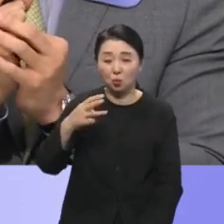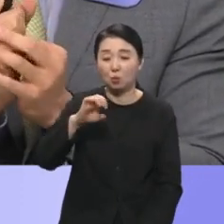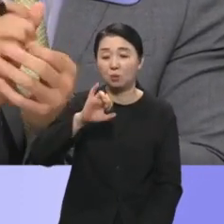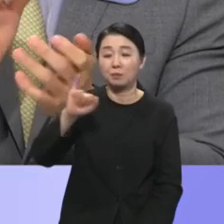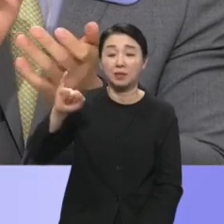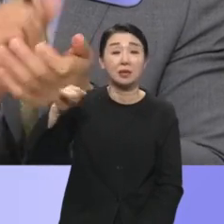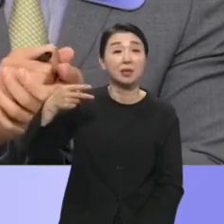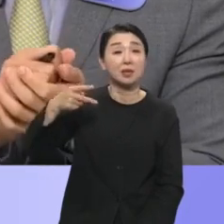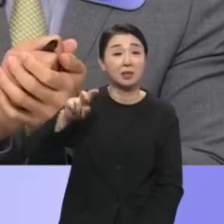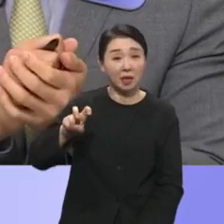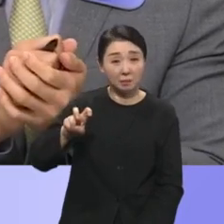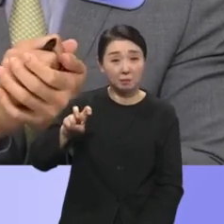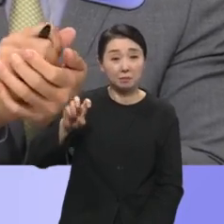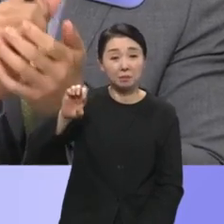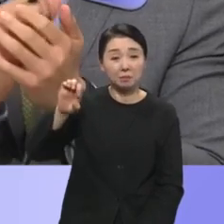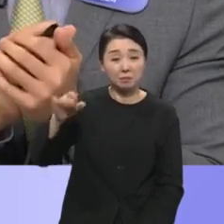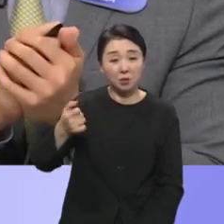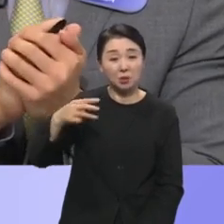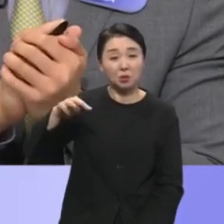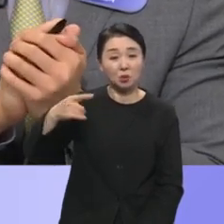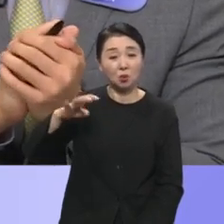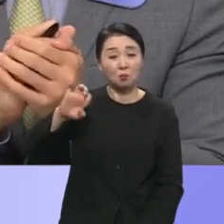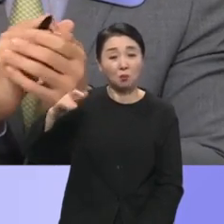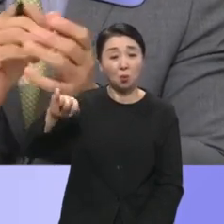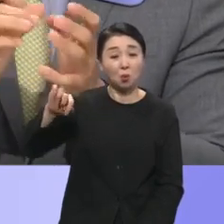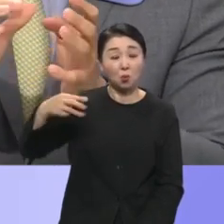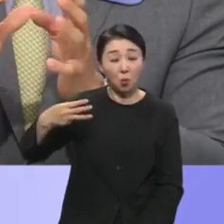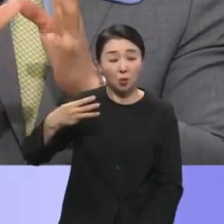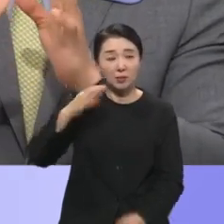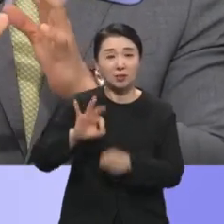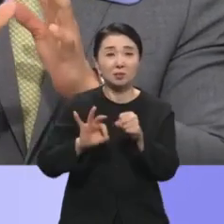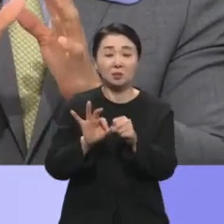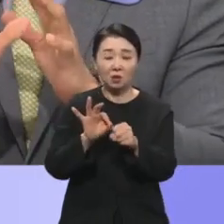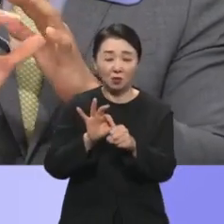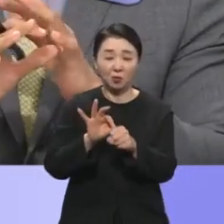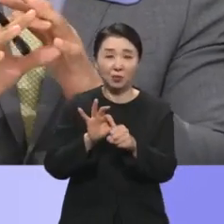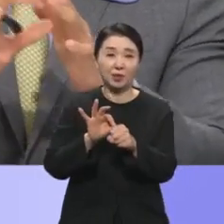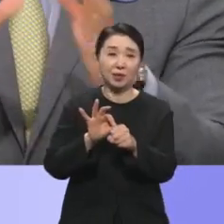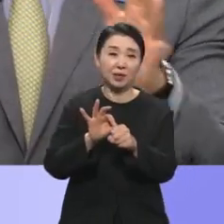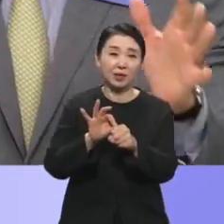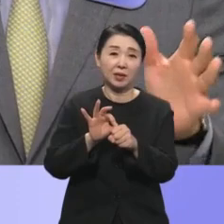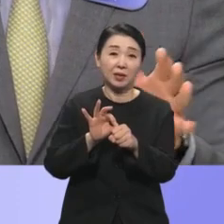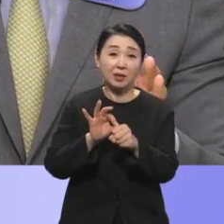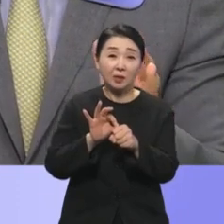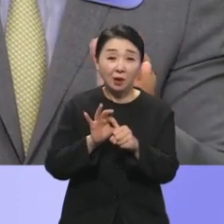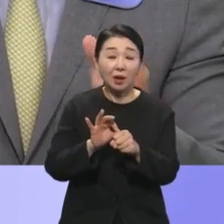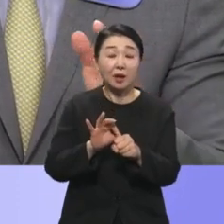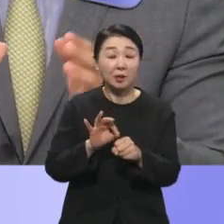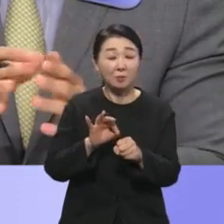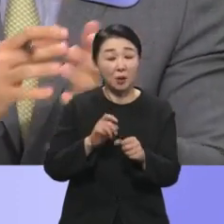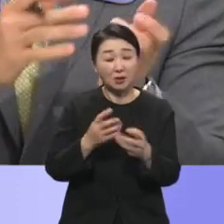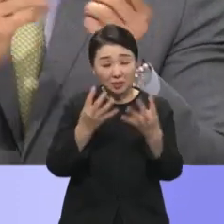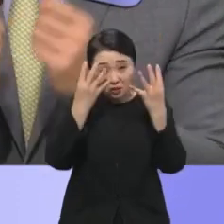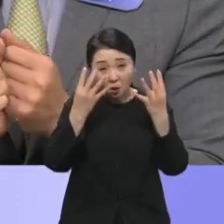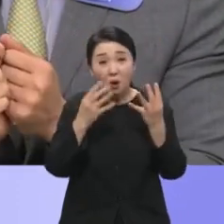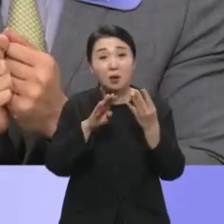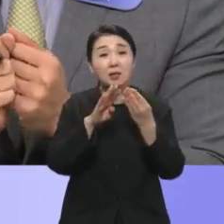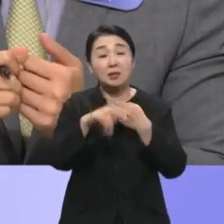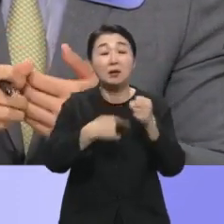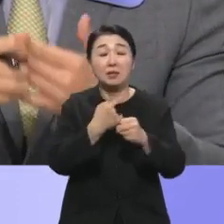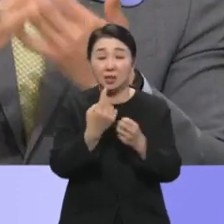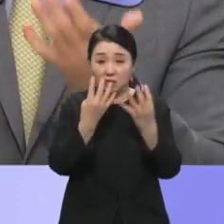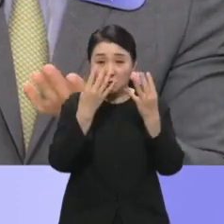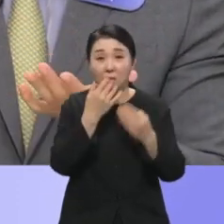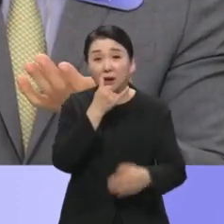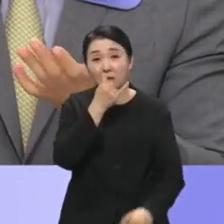경우에는 10년 이하의 징역 도는 1억 원 이하의 벌금입니다 그렇기 때문에 대마나 필로폰이 얼마나이 중독성이 심하기 때문에 이걸 밀수를 해 왔을